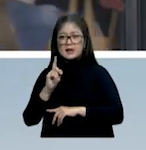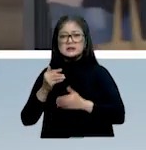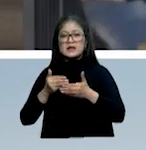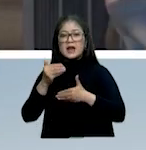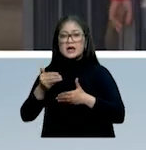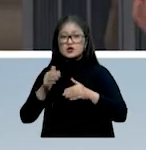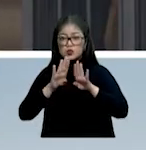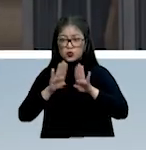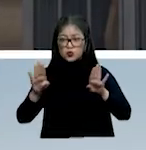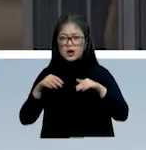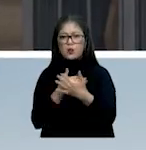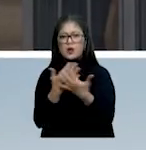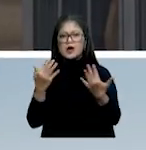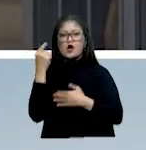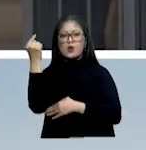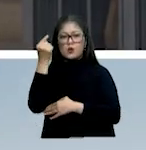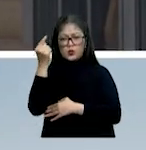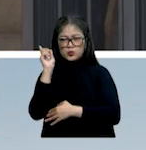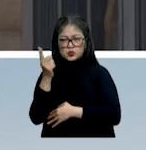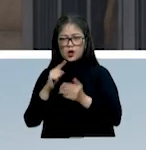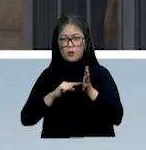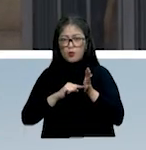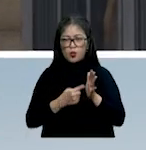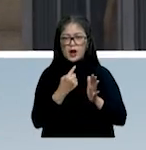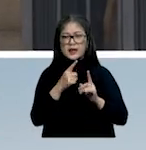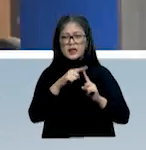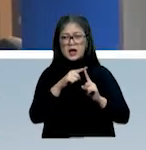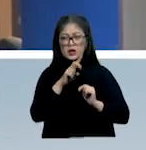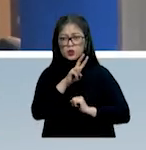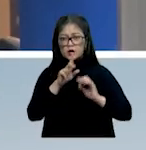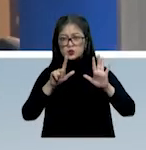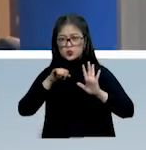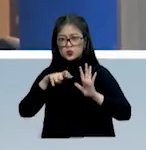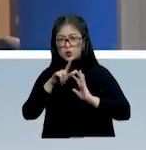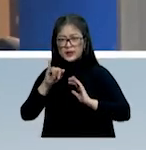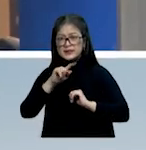untuk masyarakat umum yang akan mulai berlangsung dari tanggal 27 Juli hingga